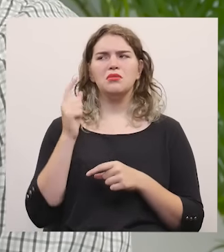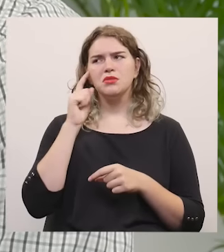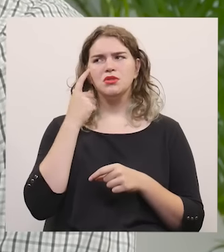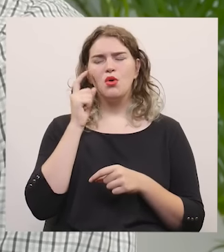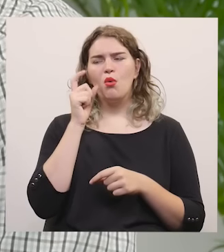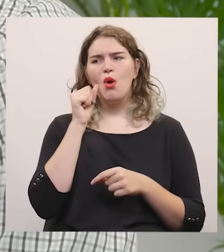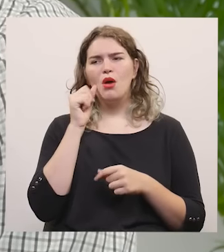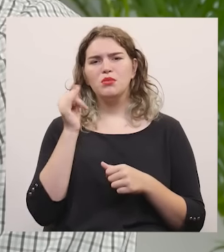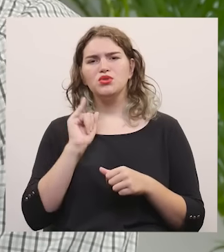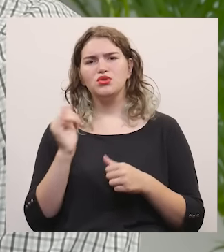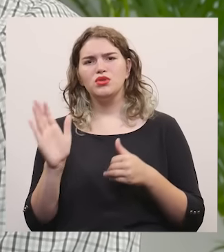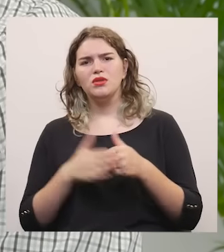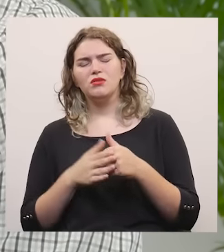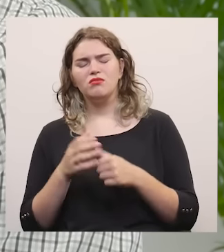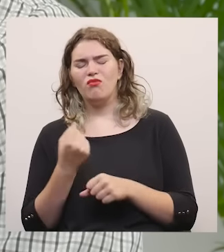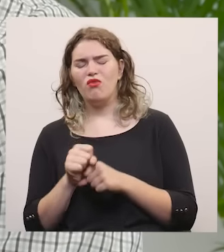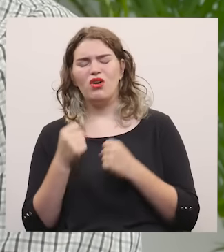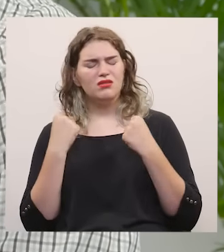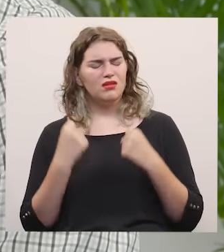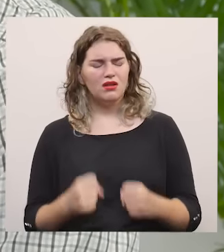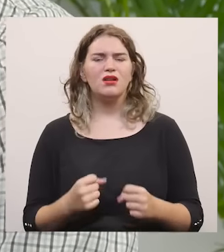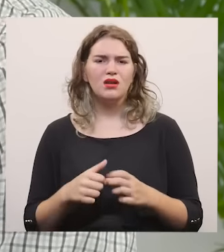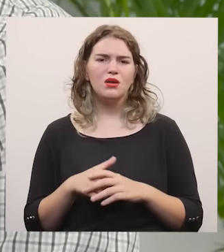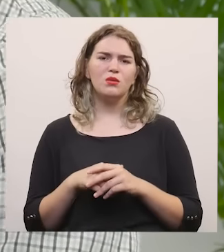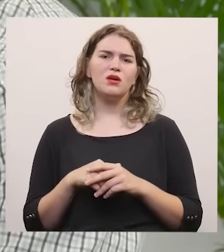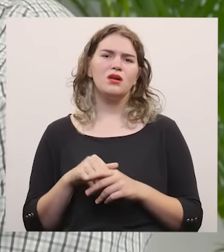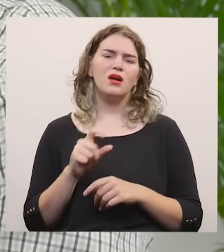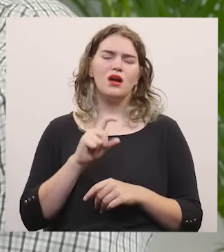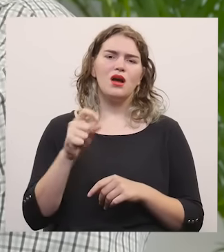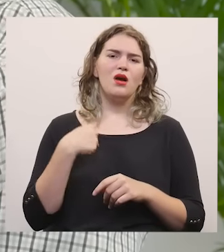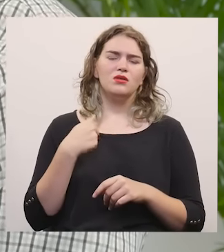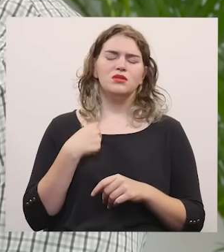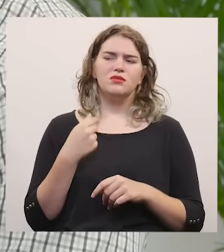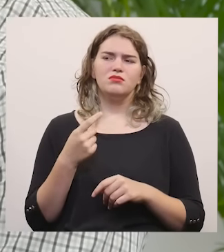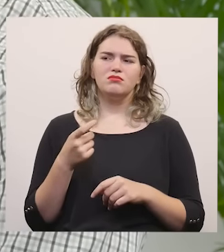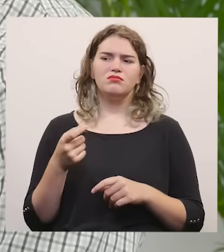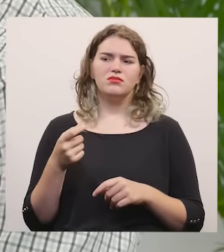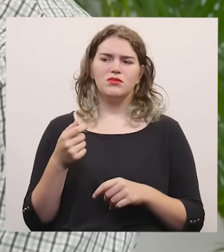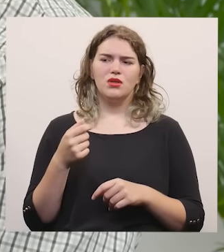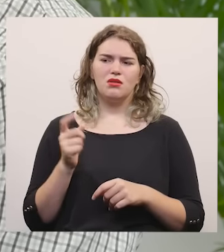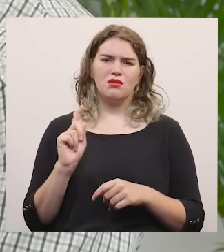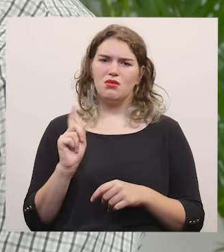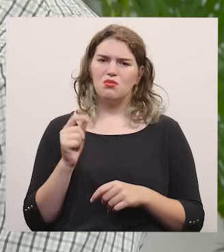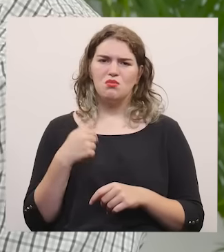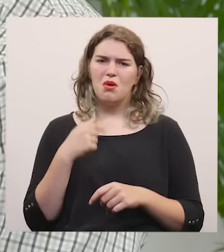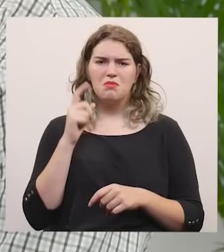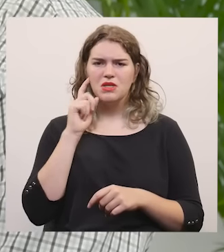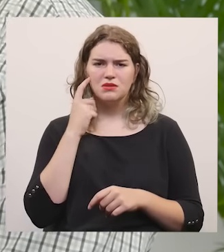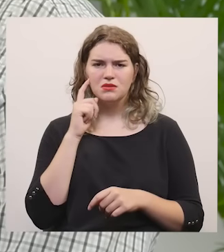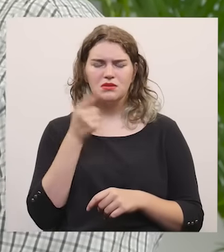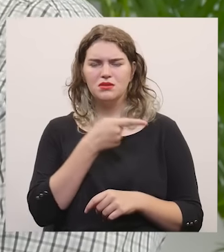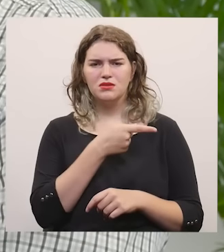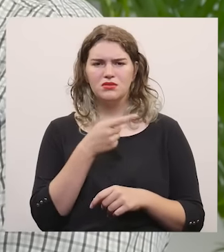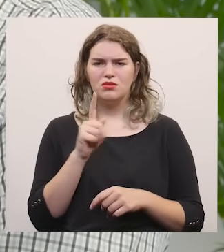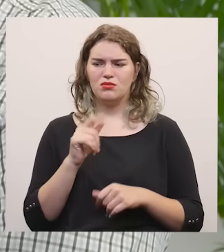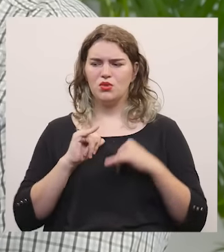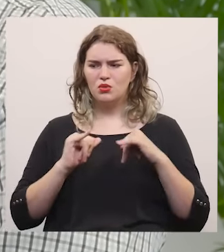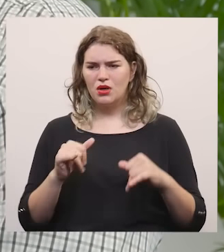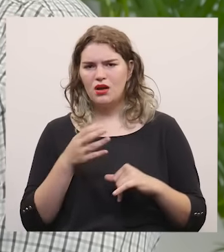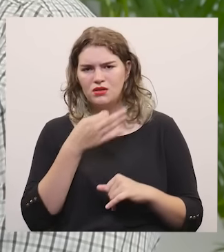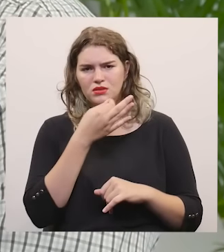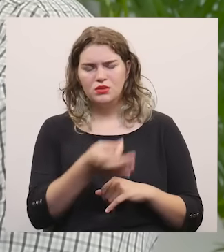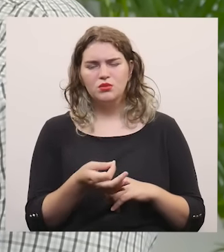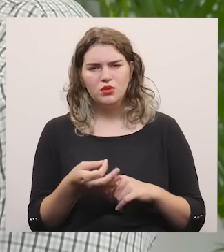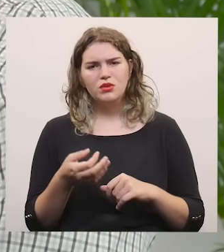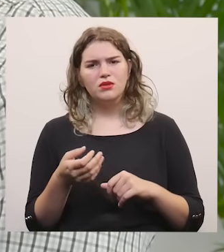din partea celui care stă lângă tine un sacrificiu imens. Eu, dat fiind situația, eu nu am avut curajul, să